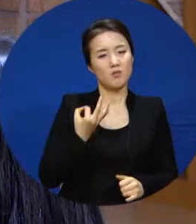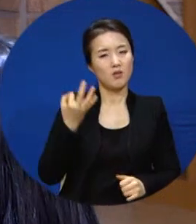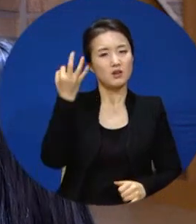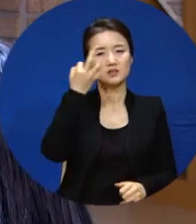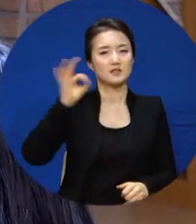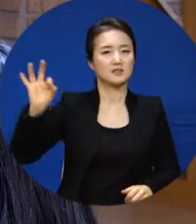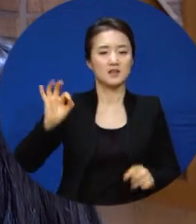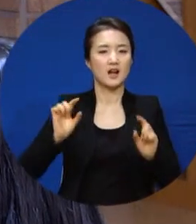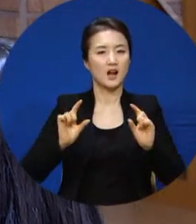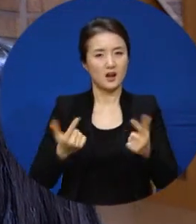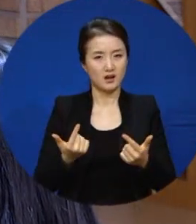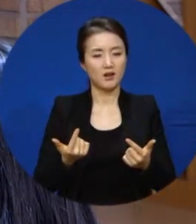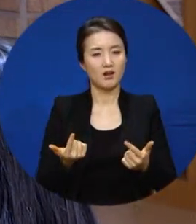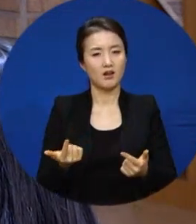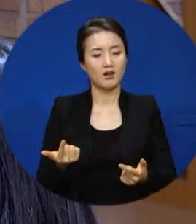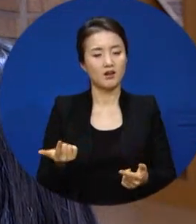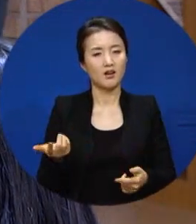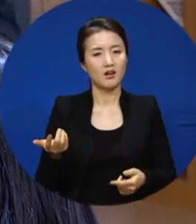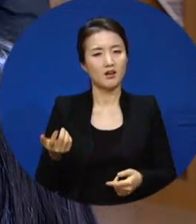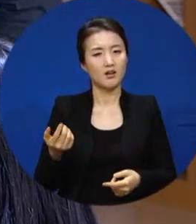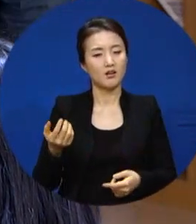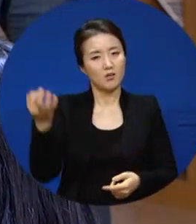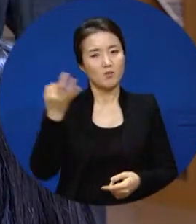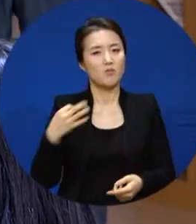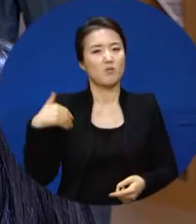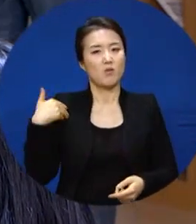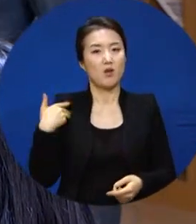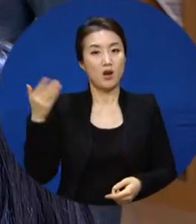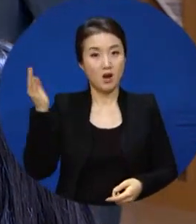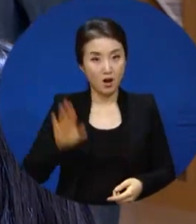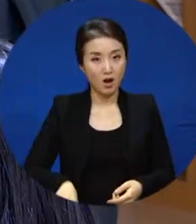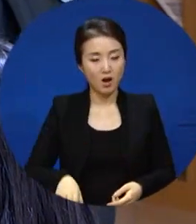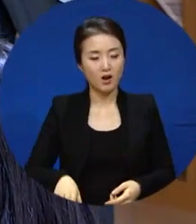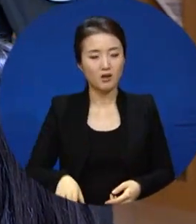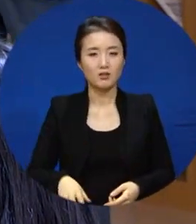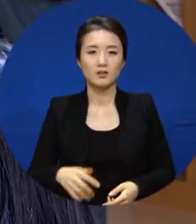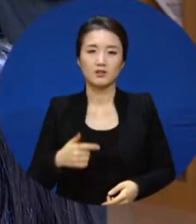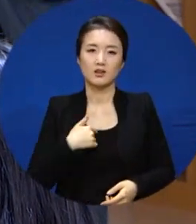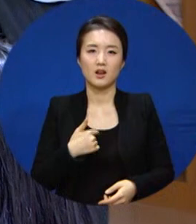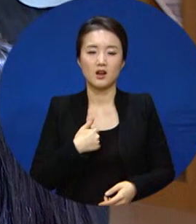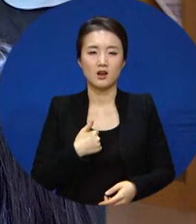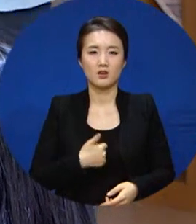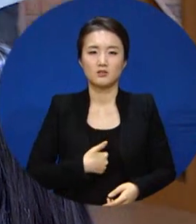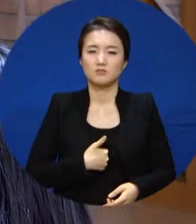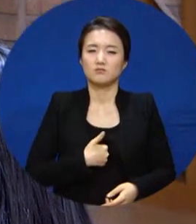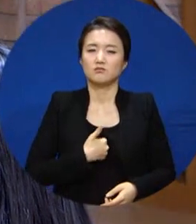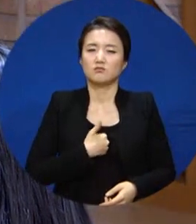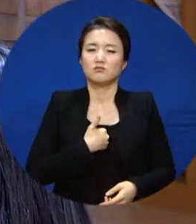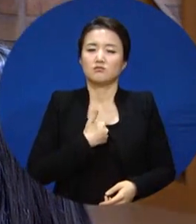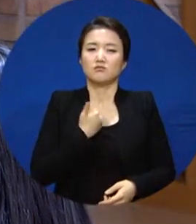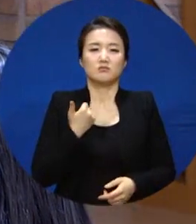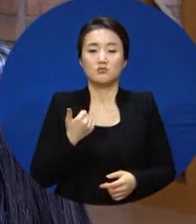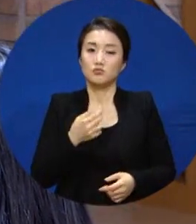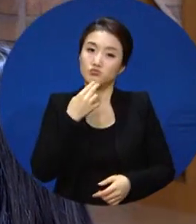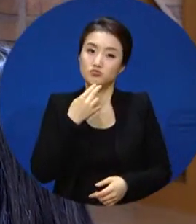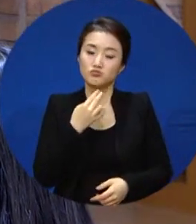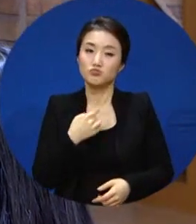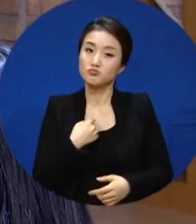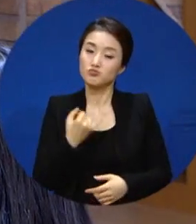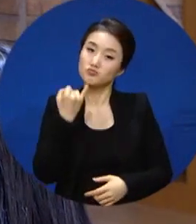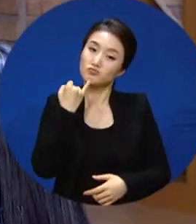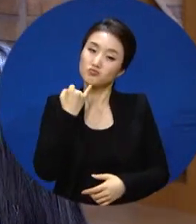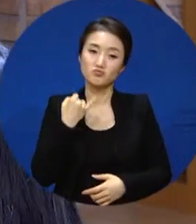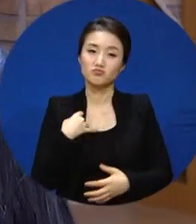하지 않으면 어찌 군자가 라 하지 않을 수 있겠느냐 근데 우리 문제가 뭐냐 남들이 나를